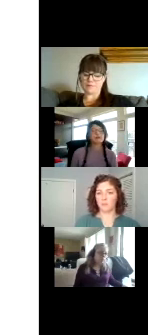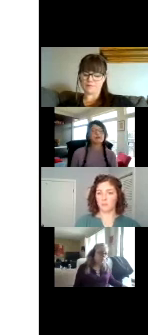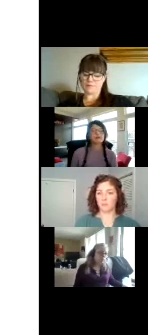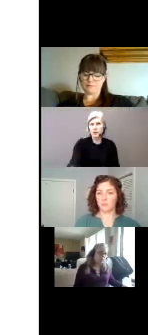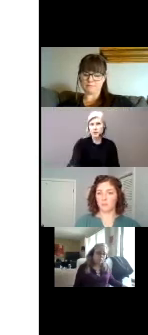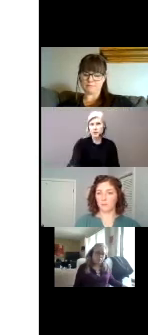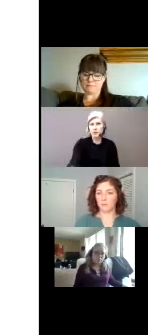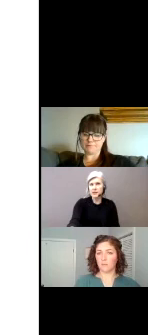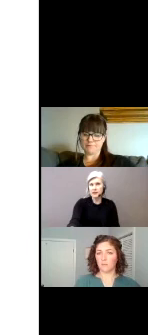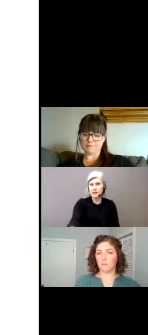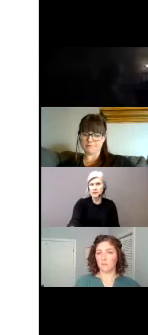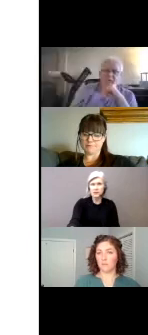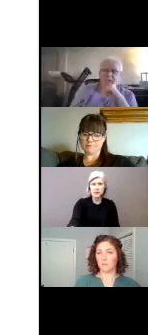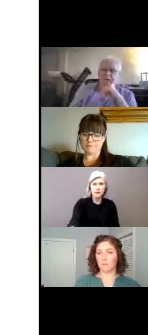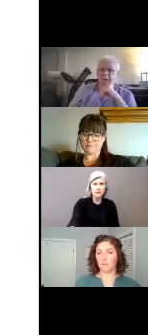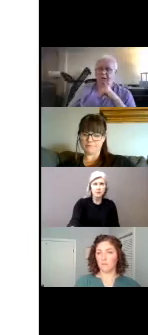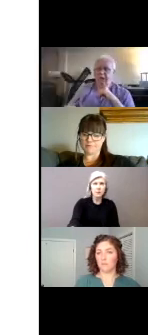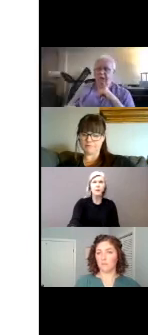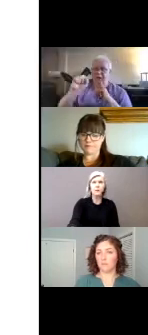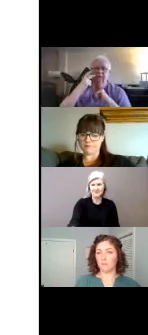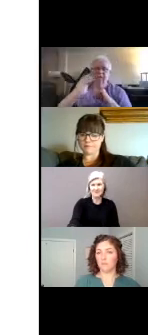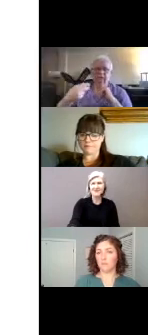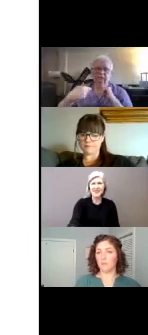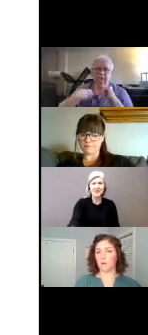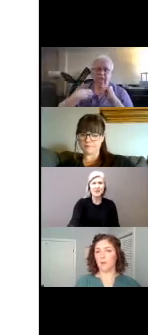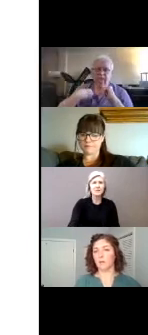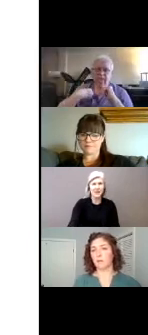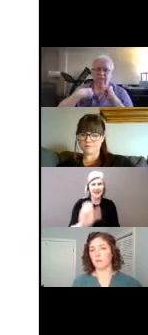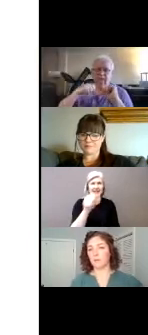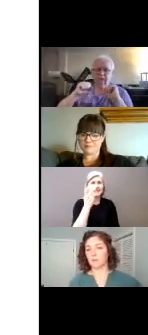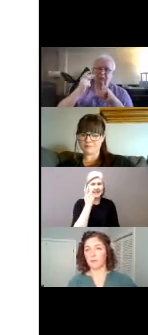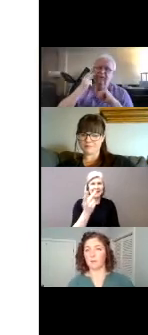For the interpreter, I don't see the result. Thank you.